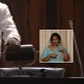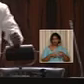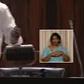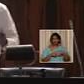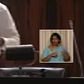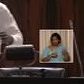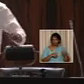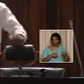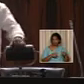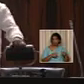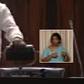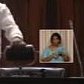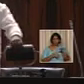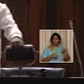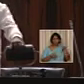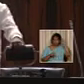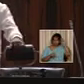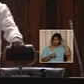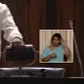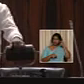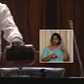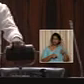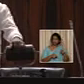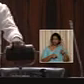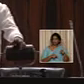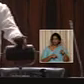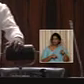मे प्रदेश गवीन